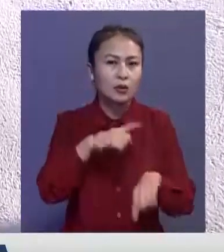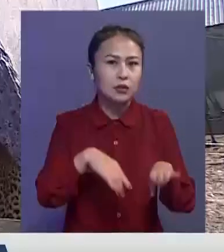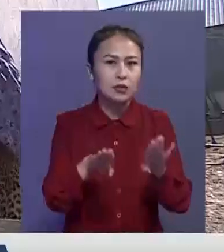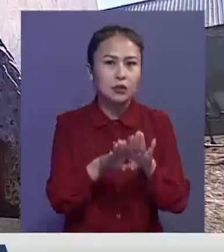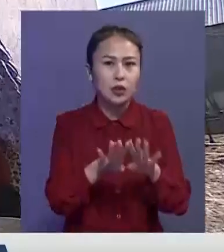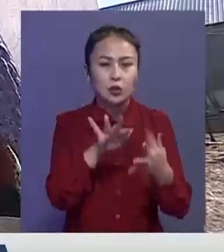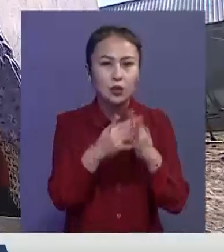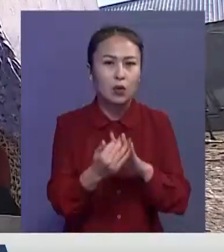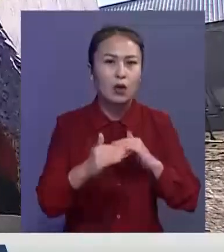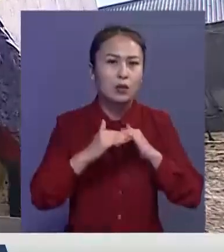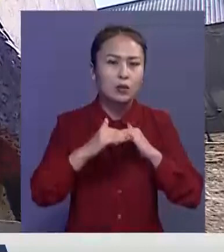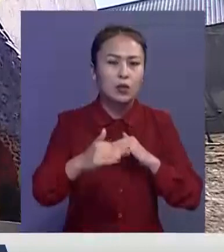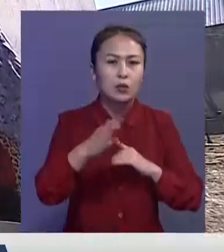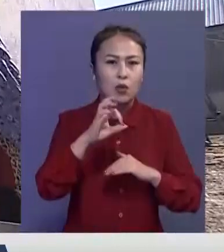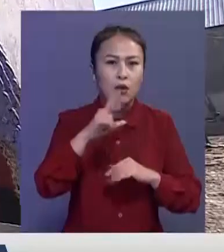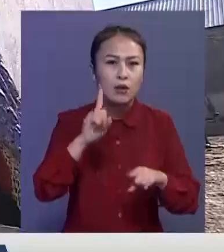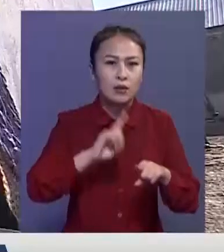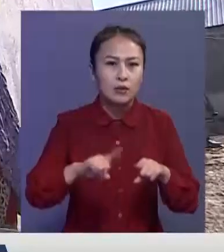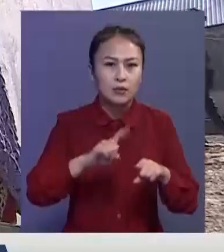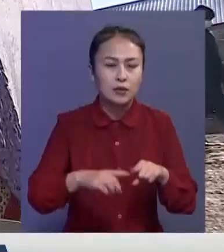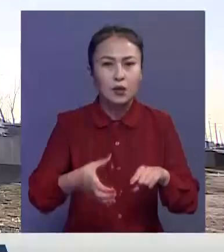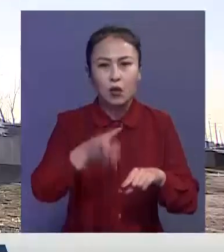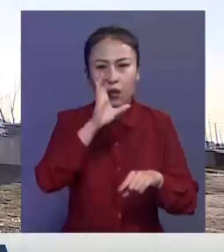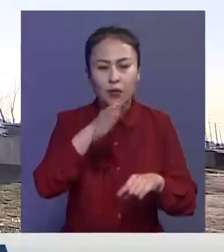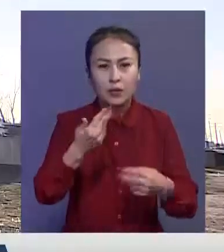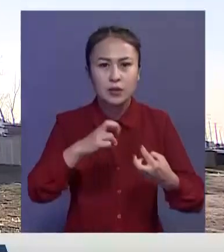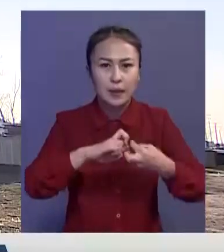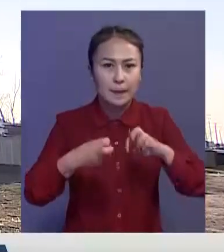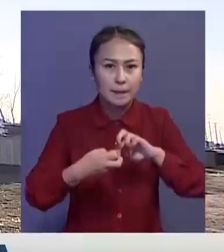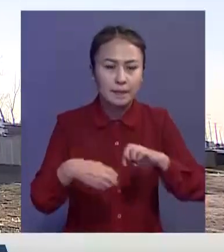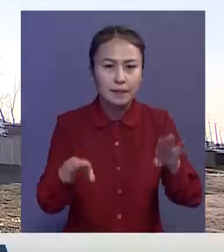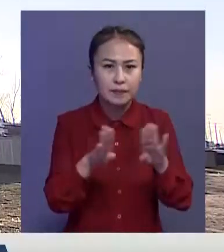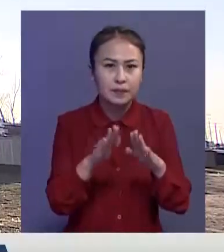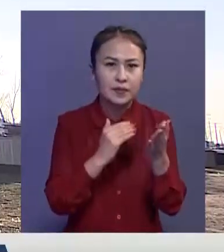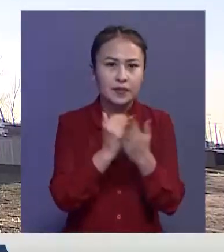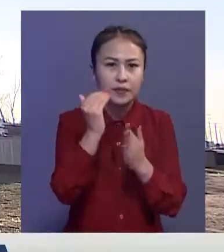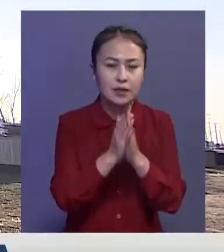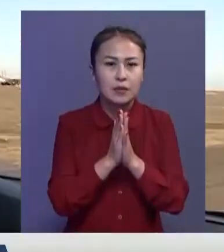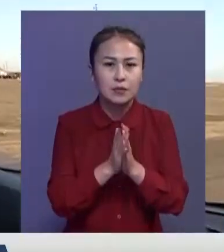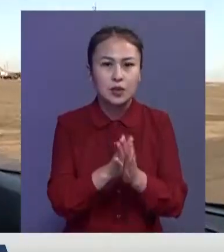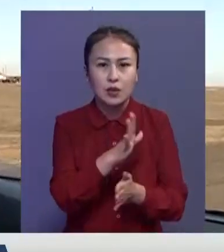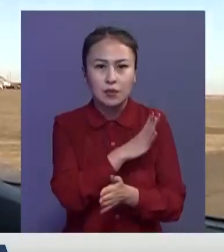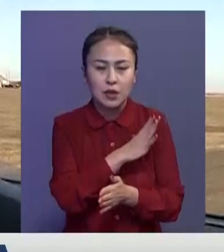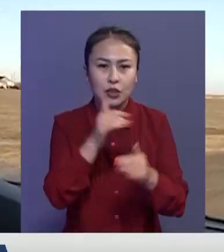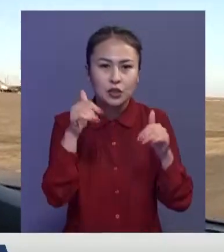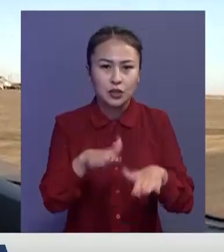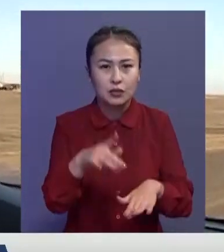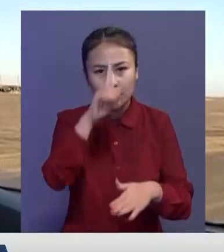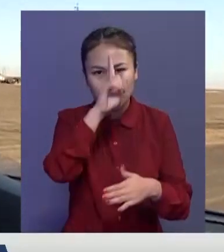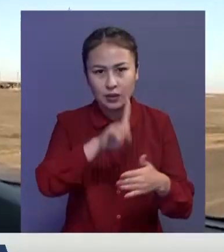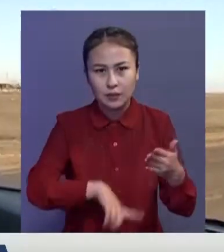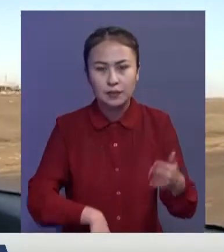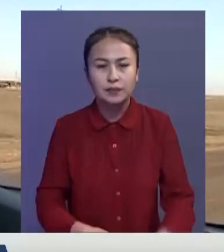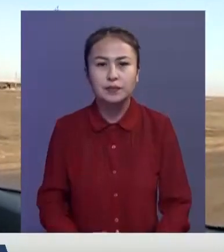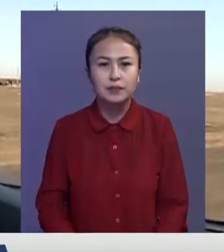туған ауылымның тұщы суын татсам деді. Осы мәселені жоғарыға жеткізуді сұрады. Шешілеріне сенім